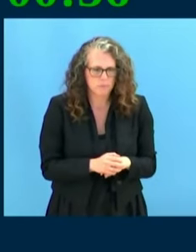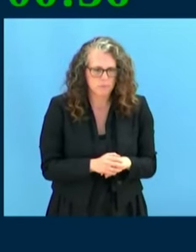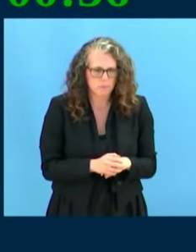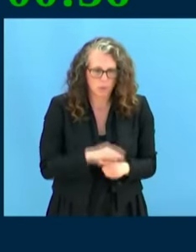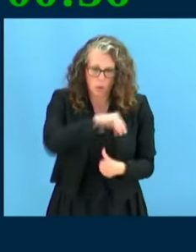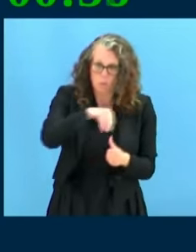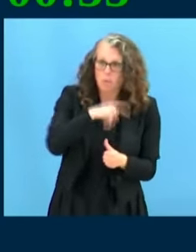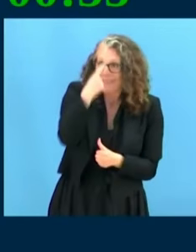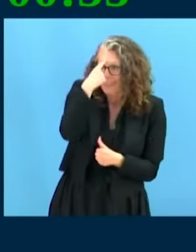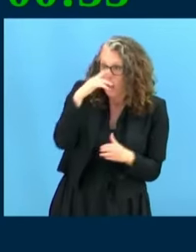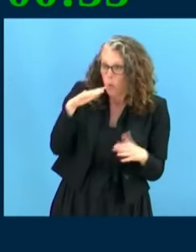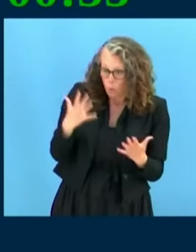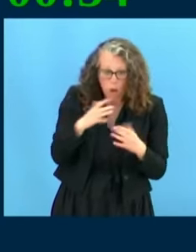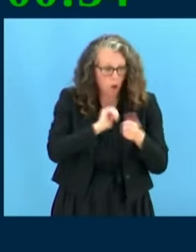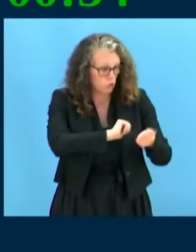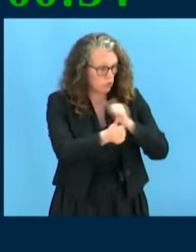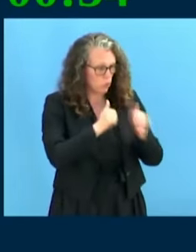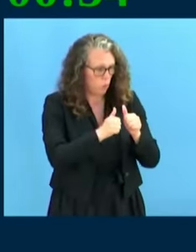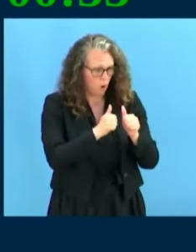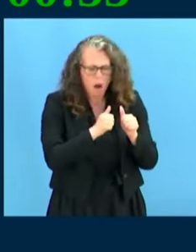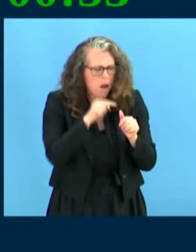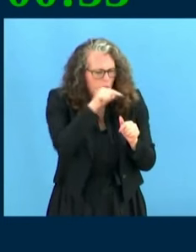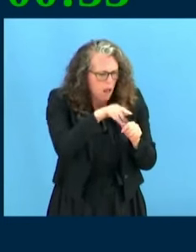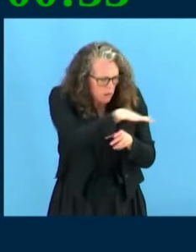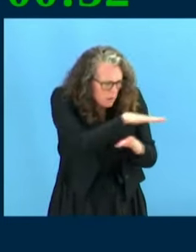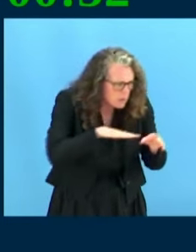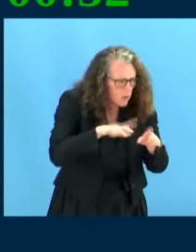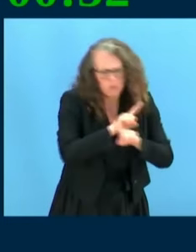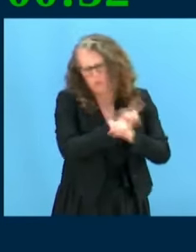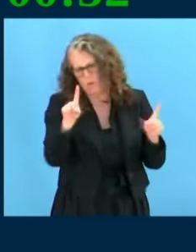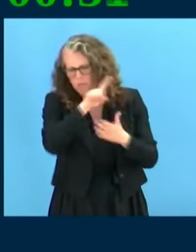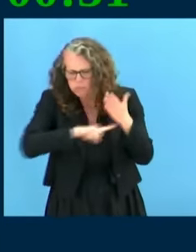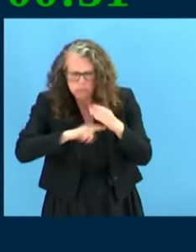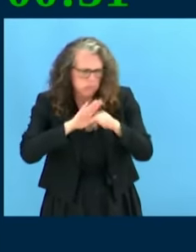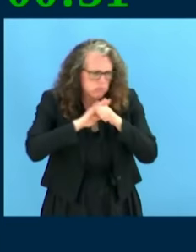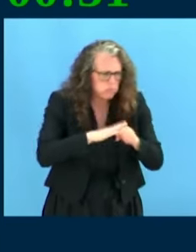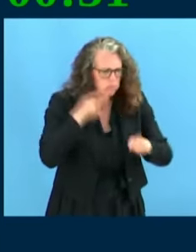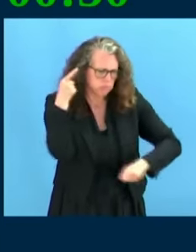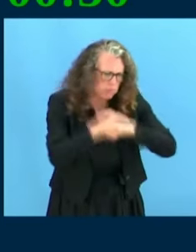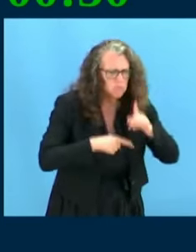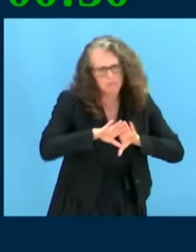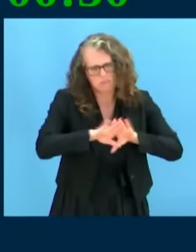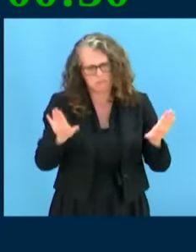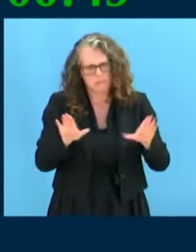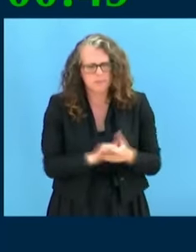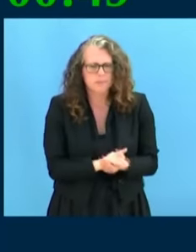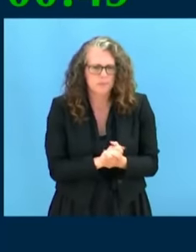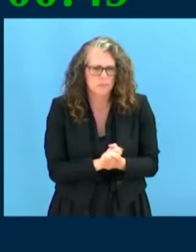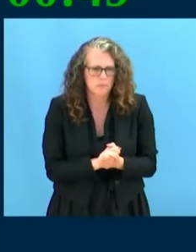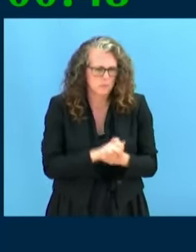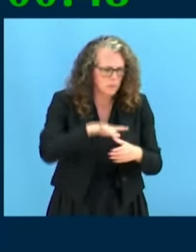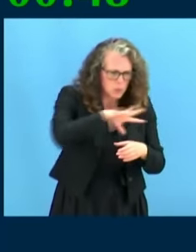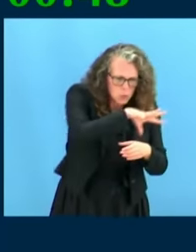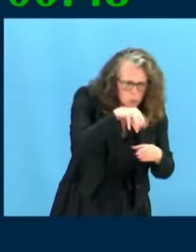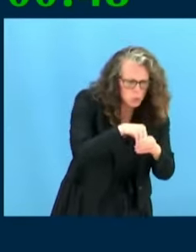կոթողներին նկատմամ կիրարվող վանդալիզմի դեպքերին հայատիացության ամենա ծայրահեղ ձրսևորումներին ա ատելության սերմանմանը։